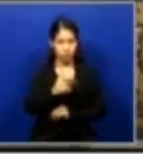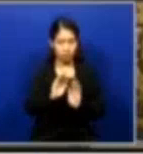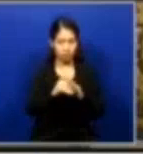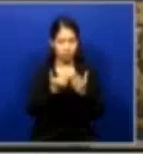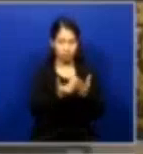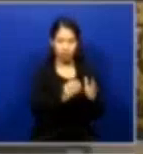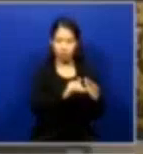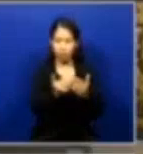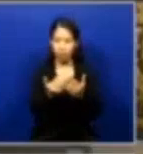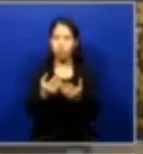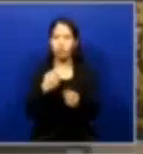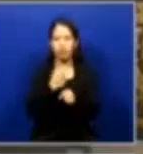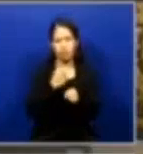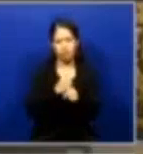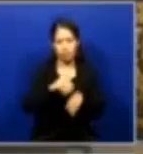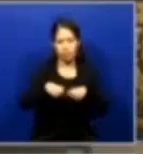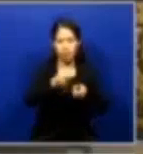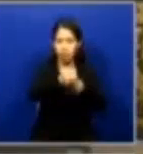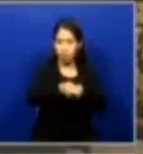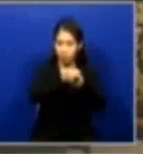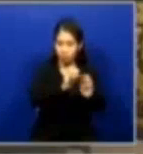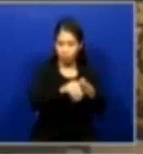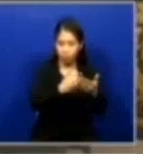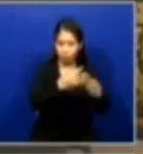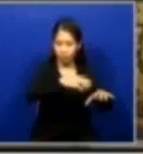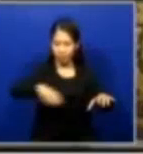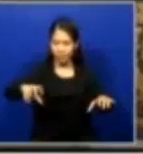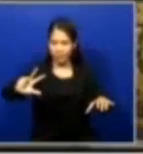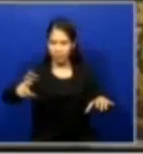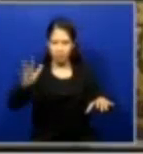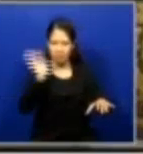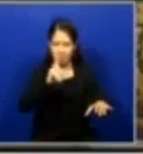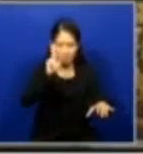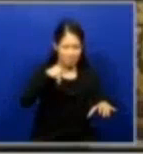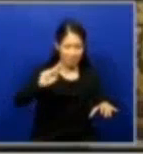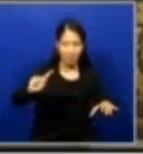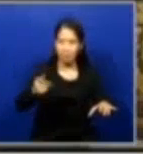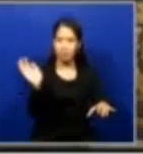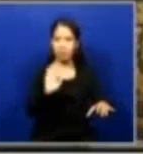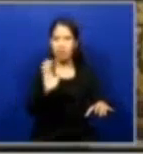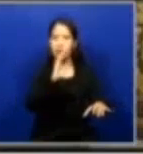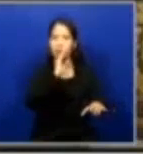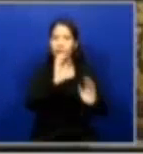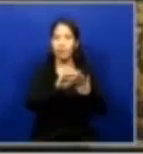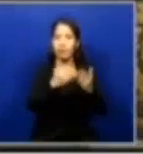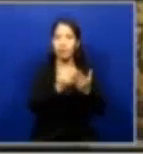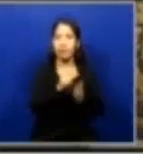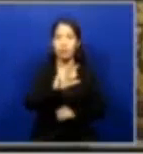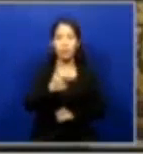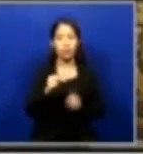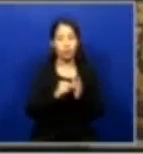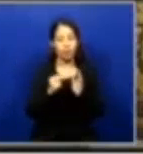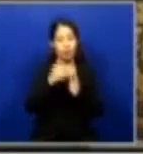าให้ทำกับเกษตรกร3ล้านครอบครัวอย่ามาพูดเป็นพันเป็นหมื่นถ้า3ล้านเนี่ยหมายถึงทุกหมู่บ้